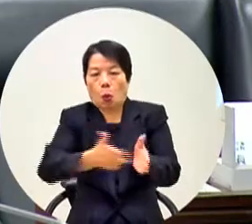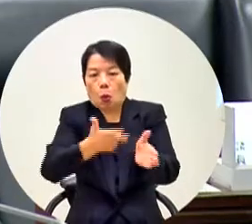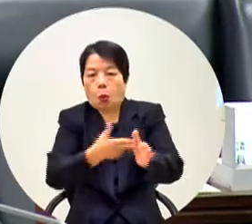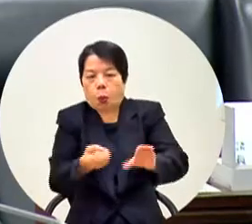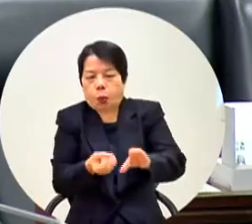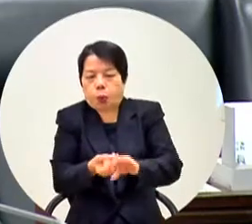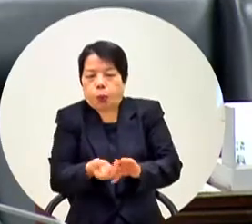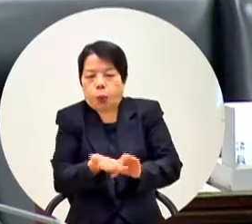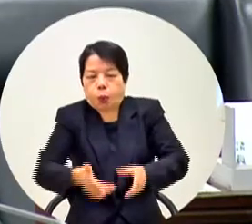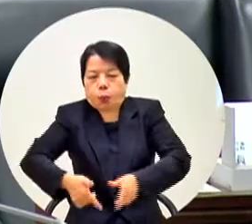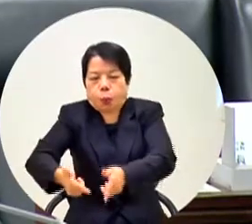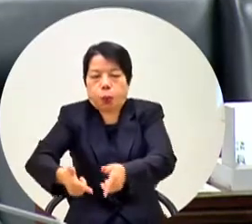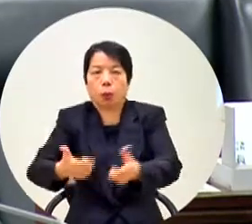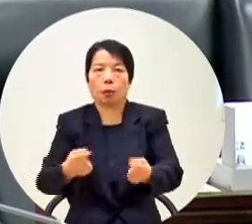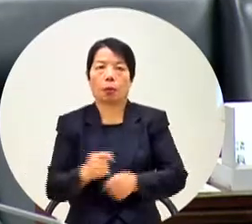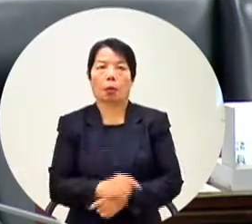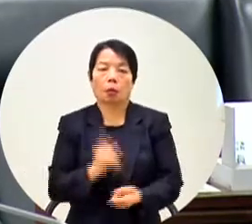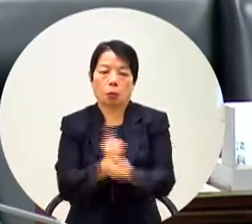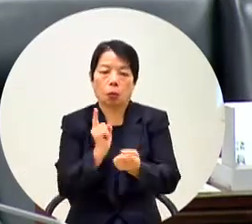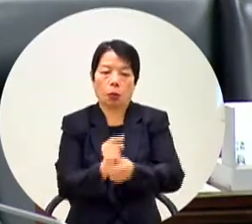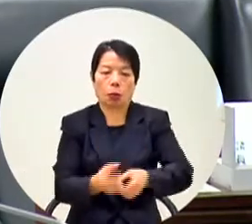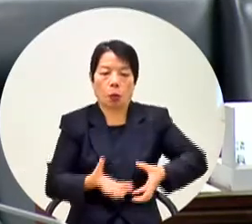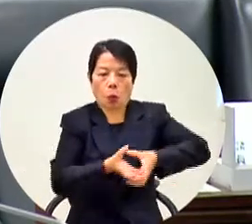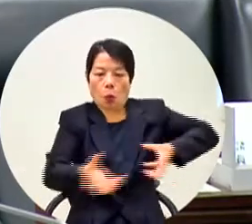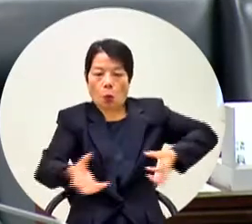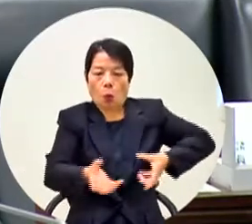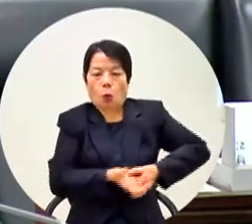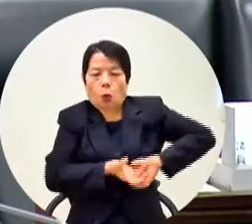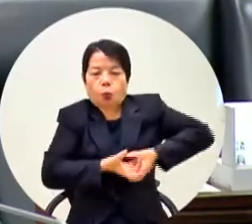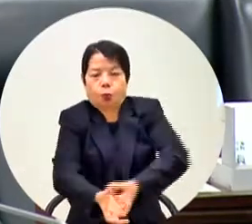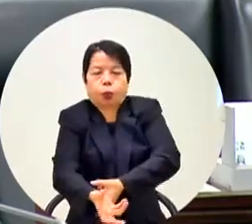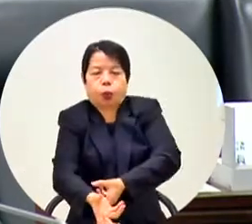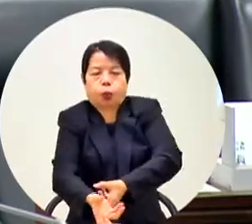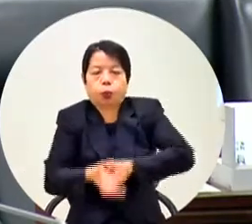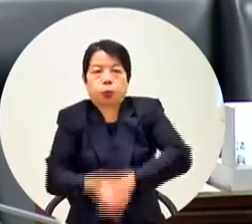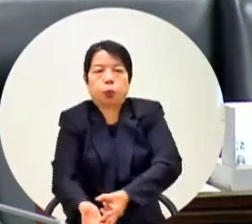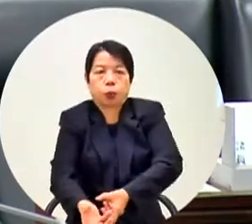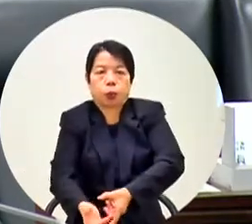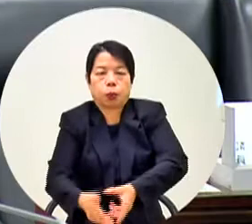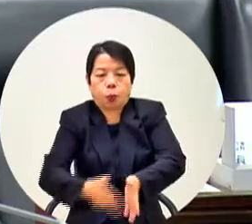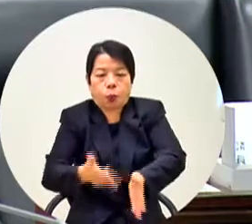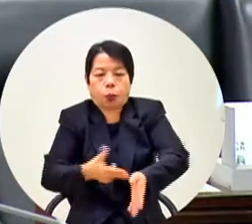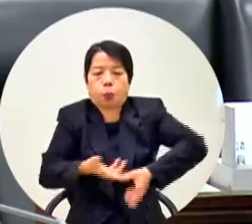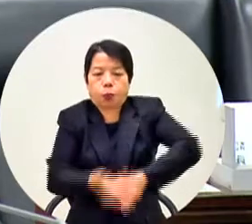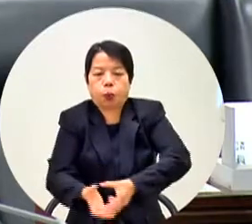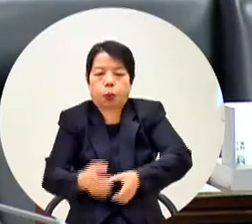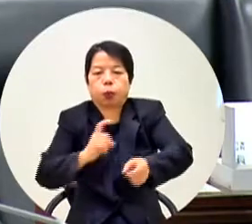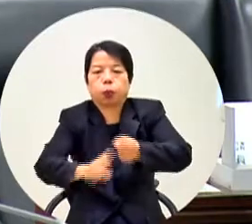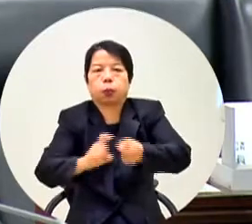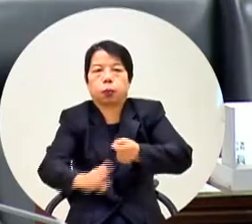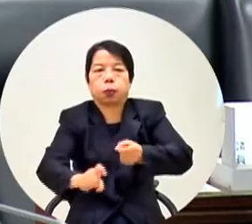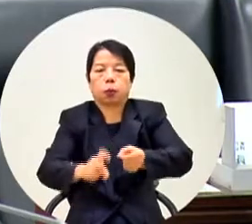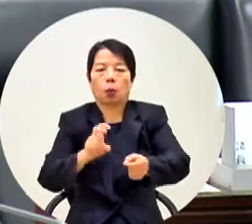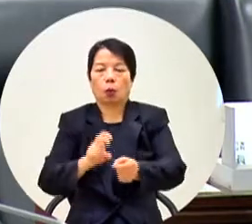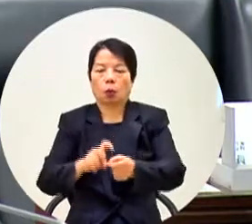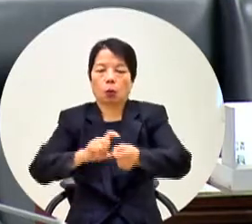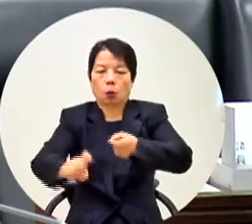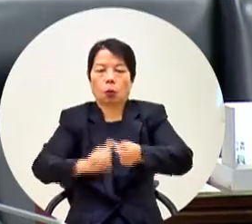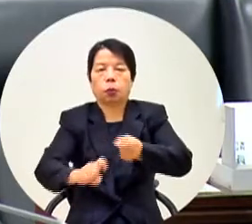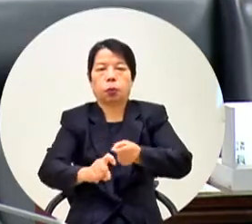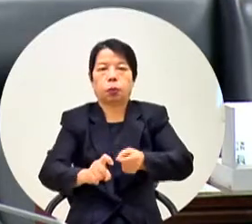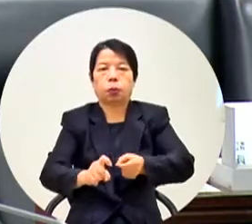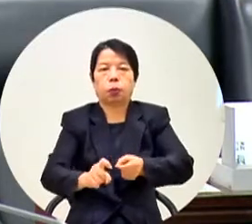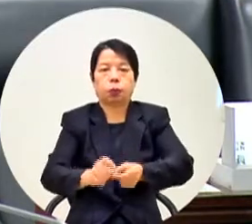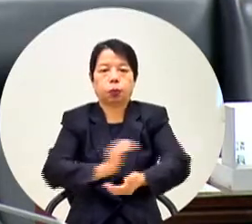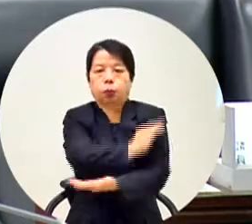捞。吴应志讲，直接插落水底，十分钟以内，二十栋的坐仔车，哪